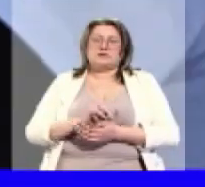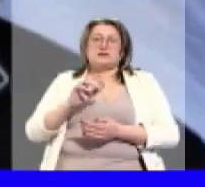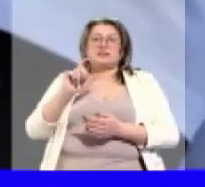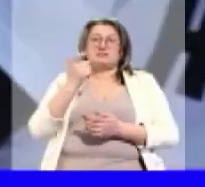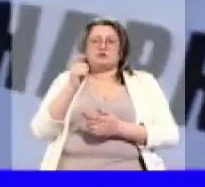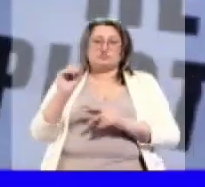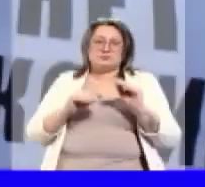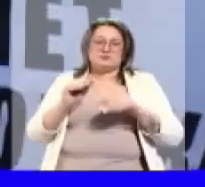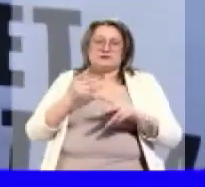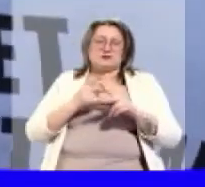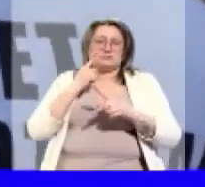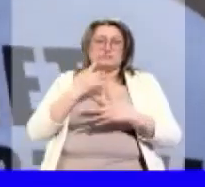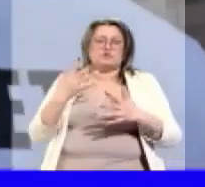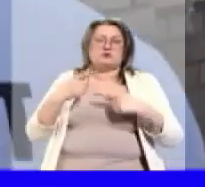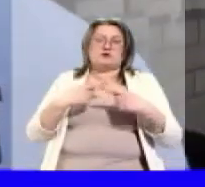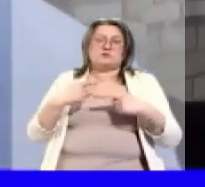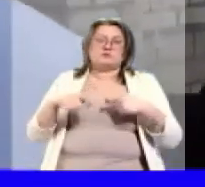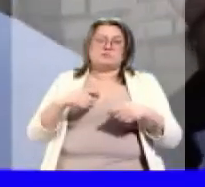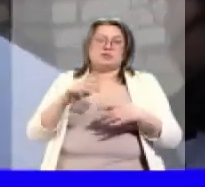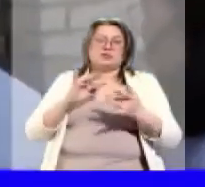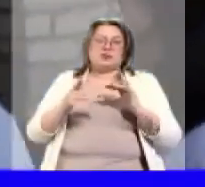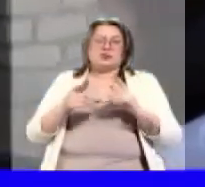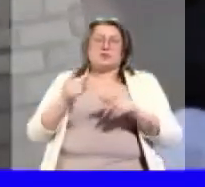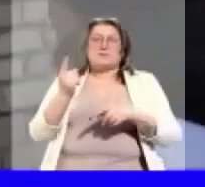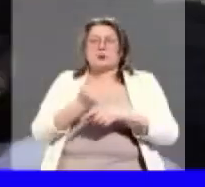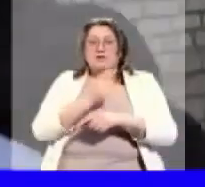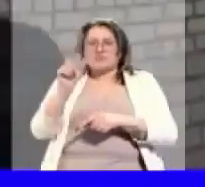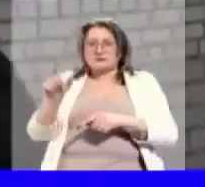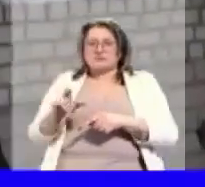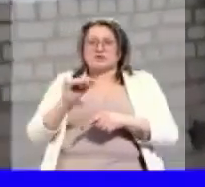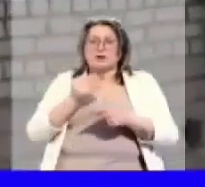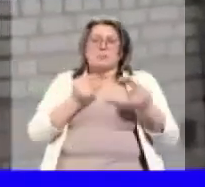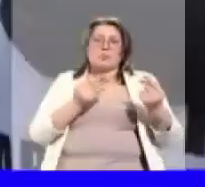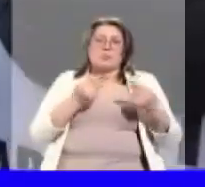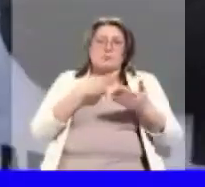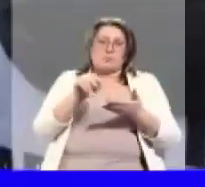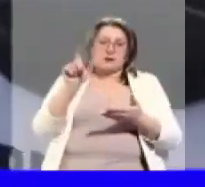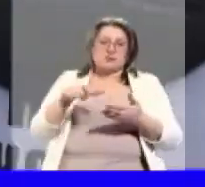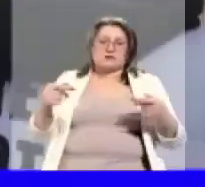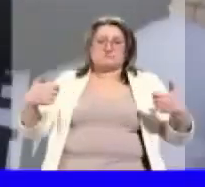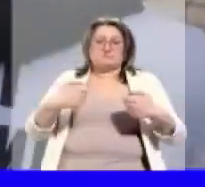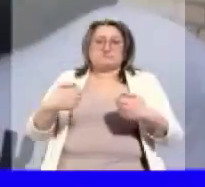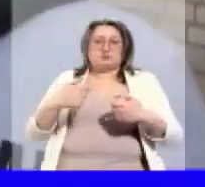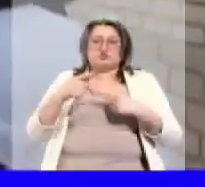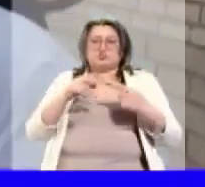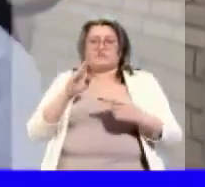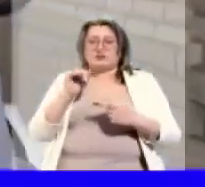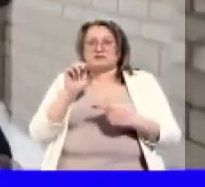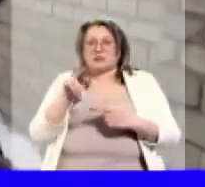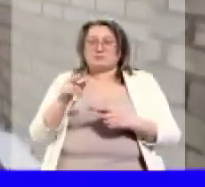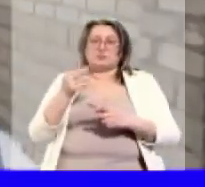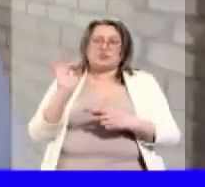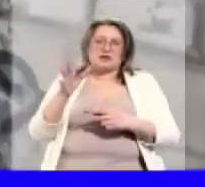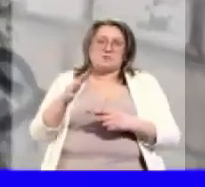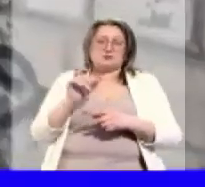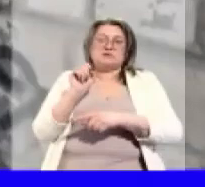есірткілер негізінен ғаламтор желісі арқылы саудаланады. Сатушы мен сатып алушы WhatsApp немесе Telegram мессенджері арқылы бір-бірімен байланысып,